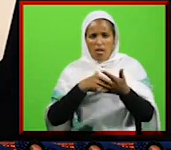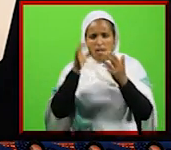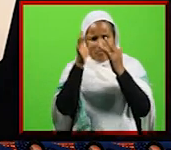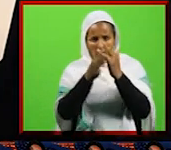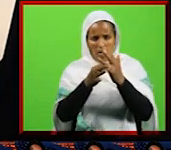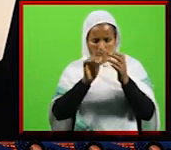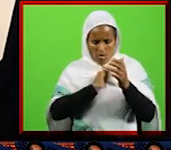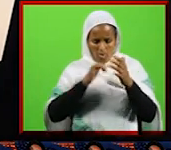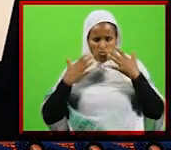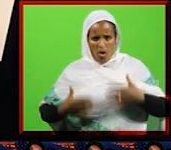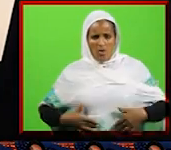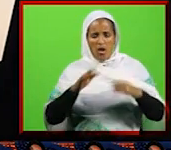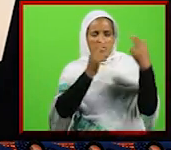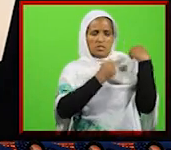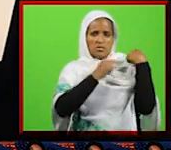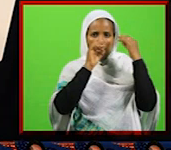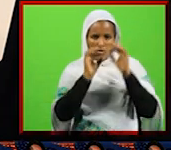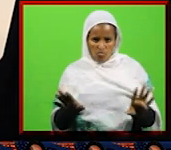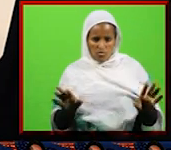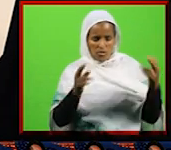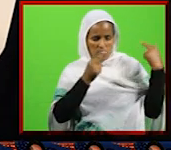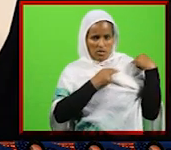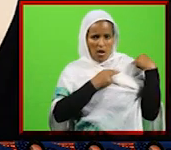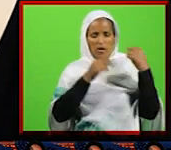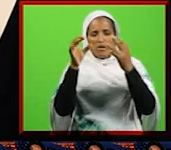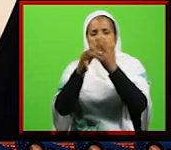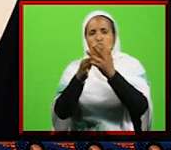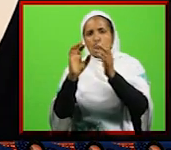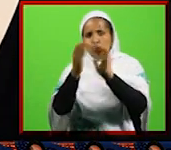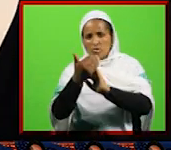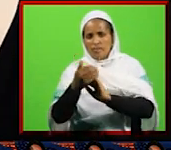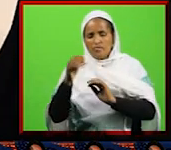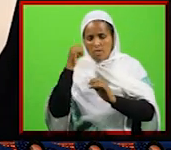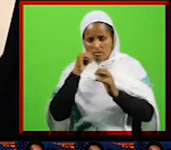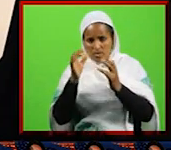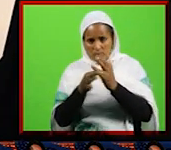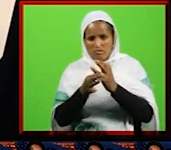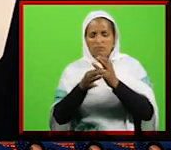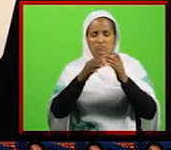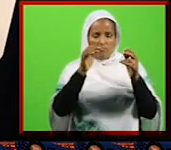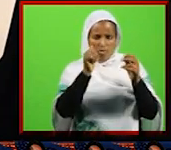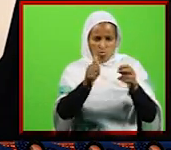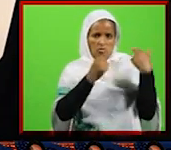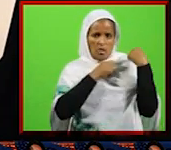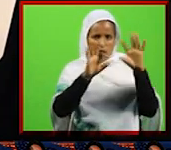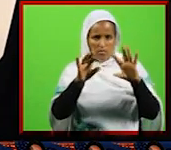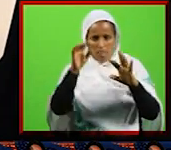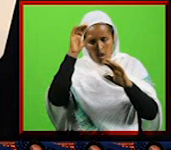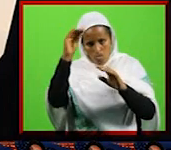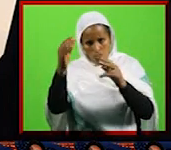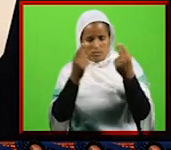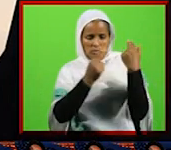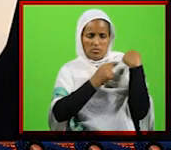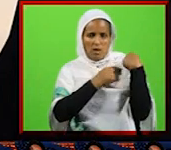ስልጣን የለውም፣ ስልጣን የሚስቱ ሊሆን ይገባል። ሚስት በራሱ አካል ላይ ስልጣን የላትም፣ ስልጣን ለባሏ ሊሆን